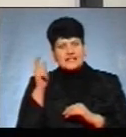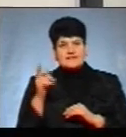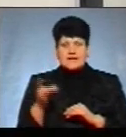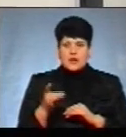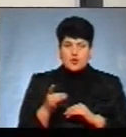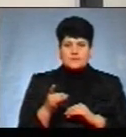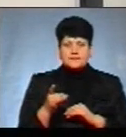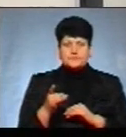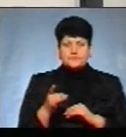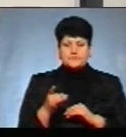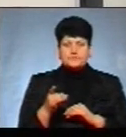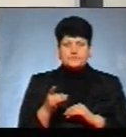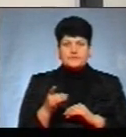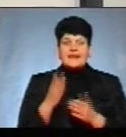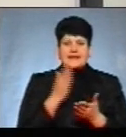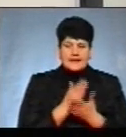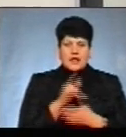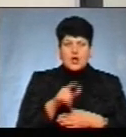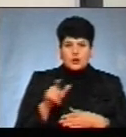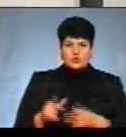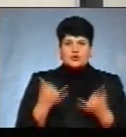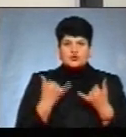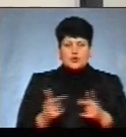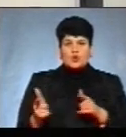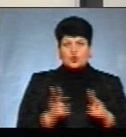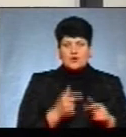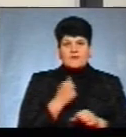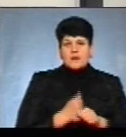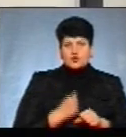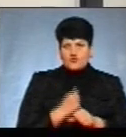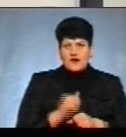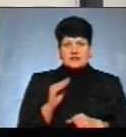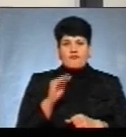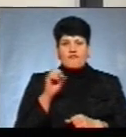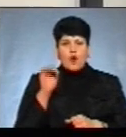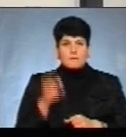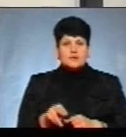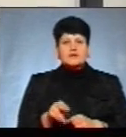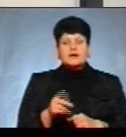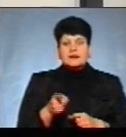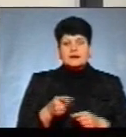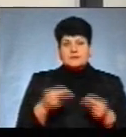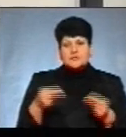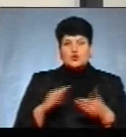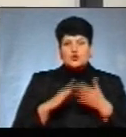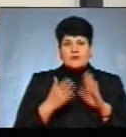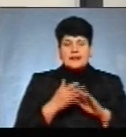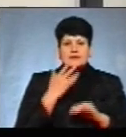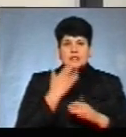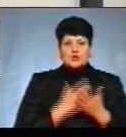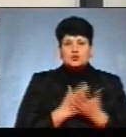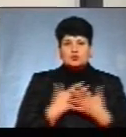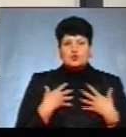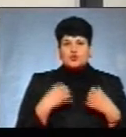Тернопільський, Чортківський район. Тобто є люди, які сьогодні готові працювати як ФОПи і безпосередньо укладати договори